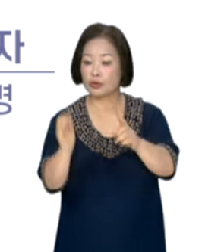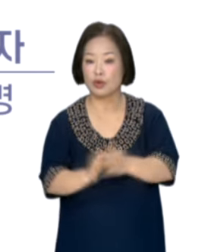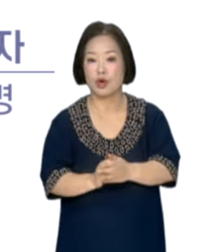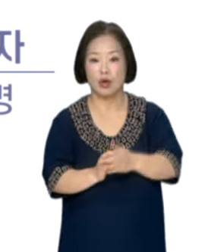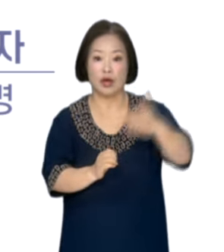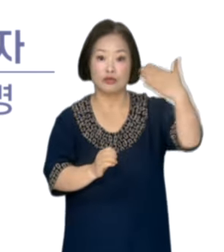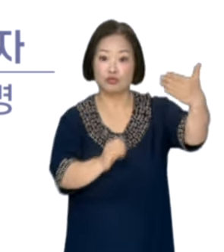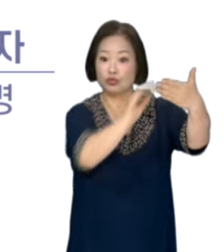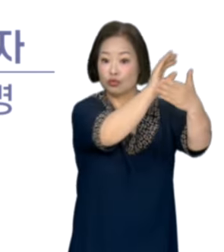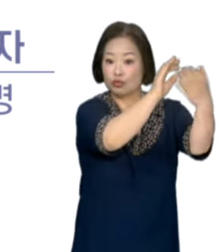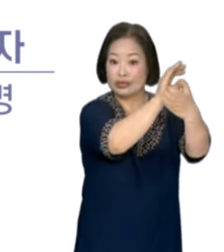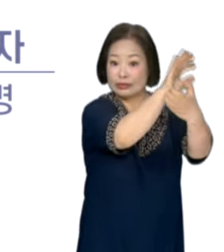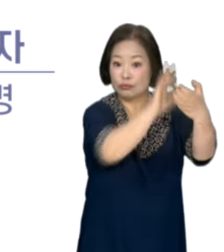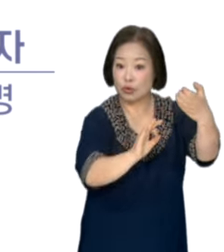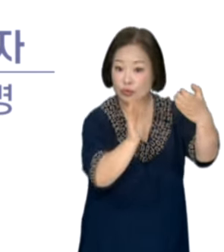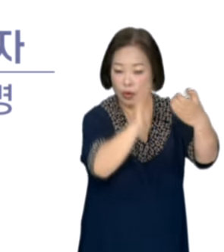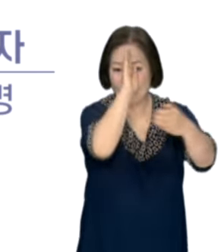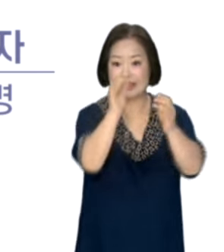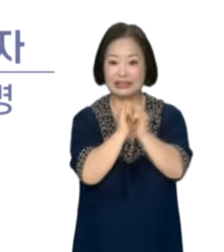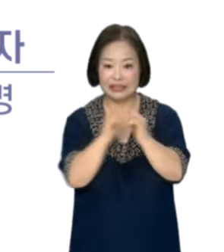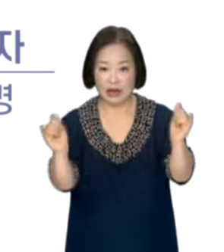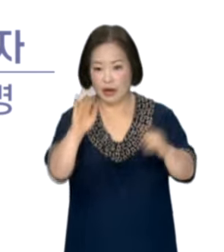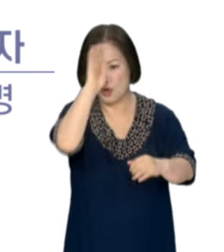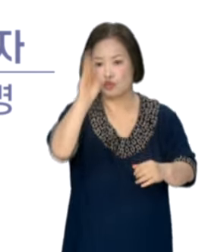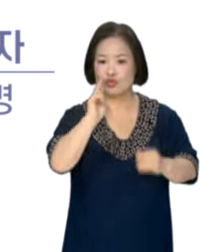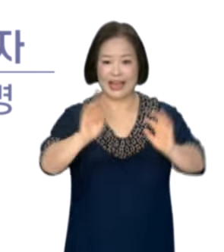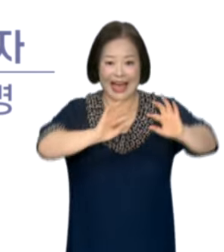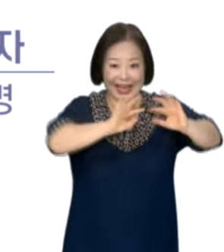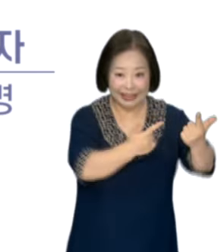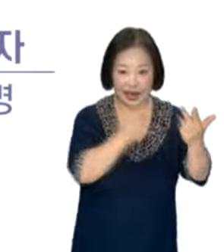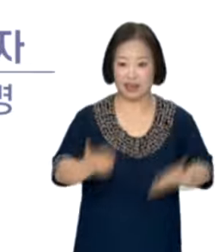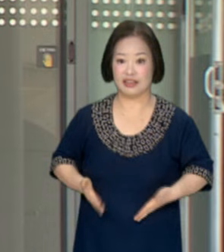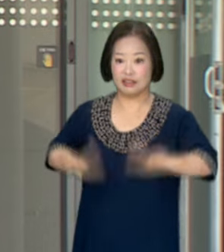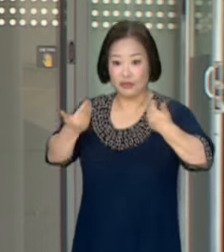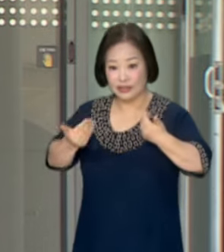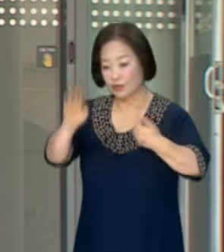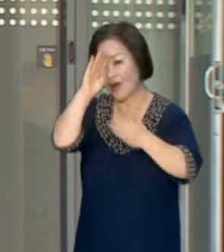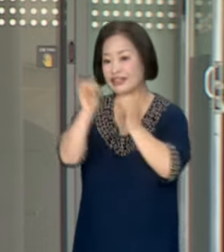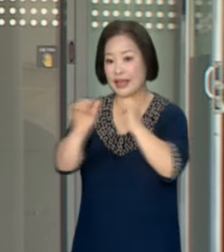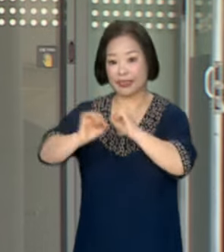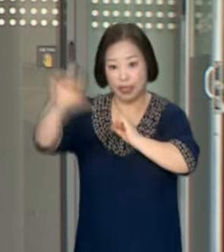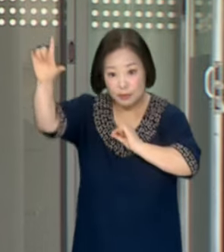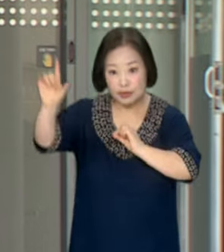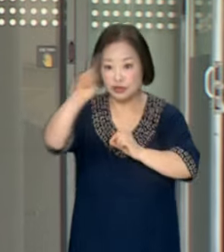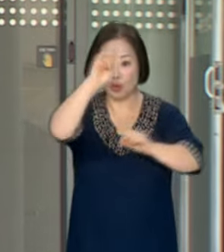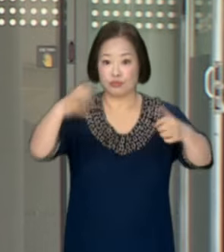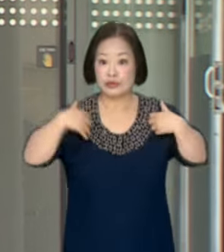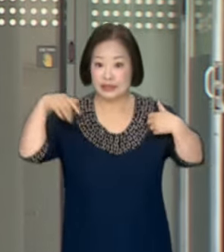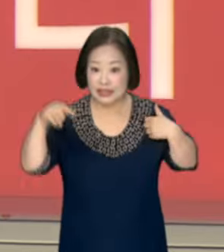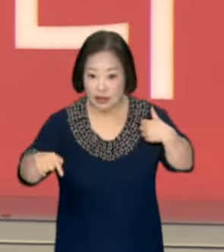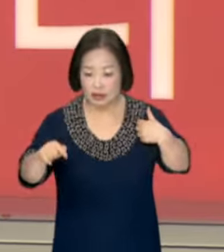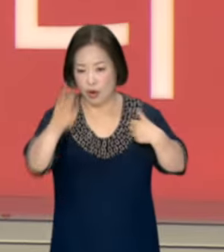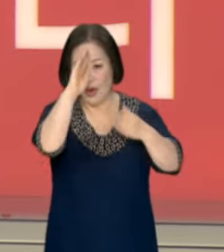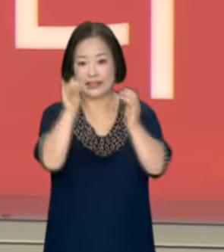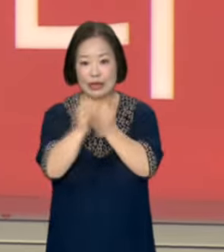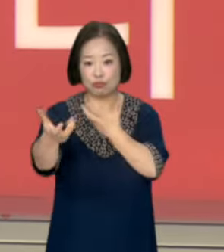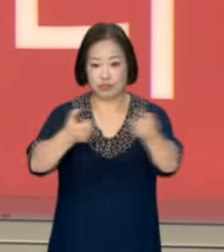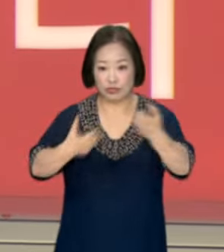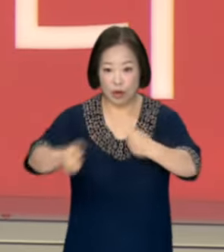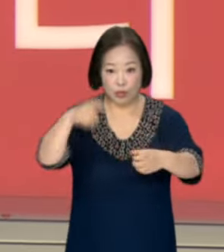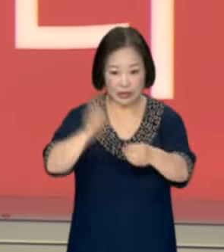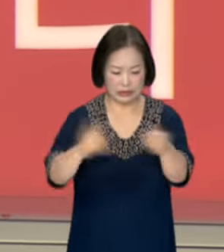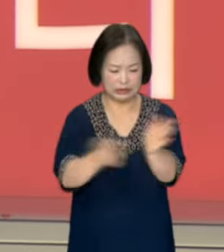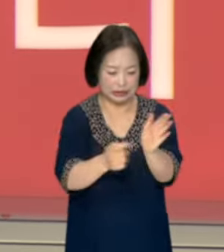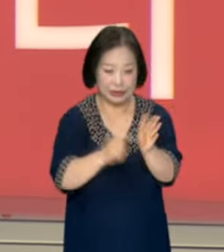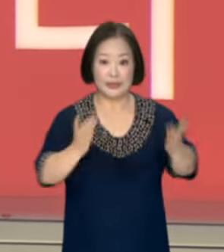90% 넘는 대부분의 환자가 중증이 아닌 경증에 해당합니다 정부는 환자 분산을 위해 응급실에